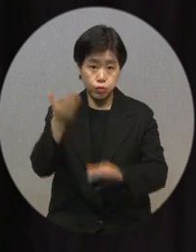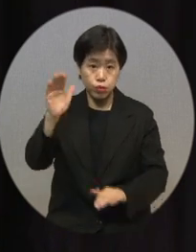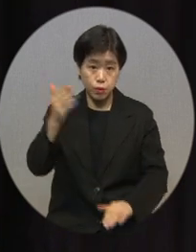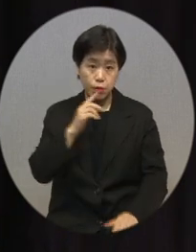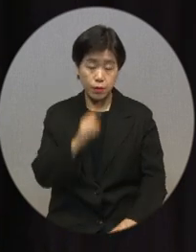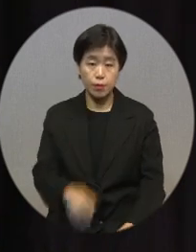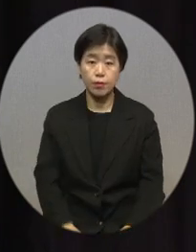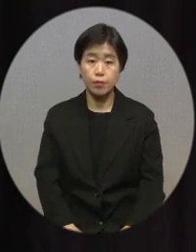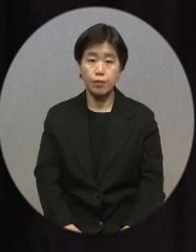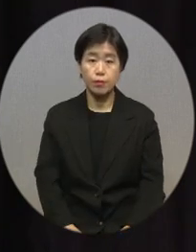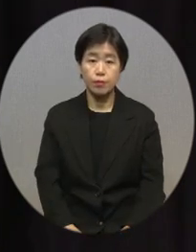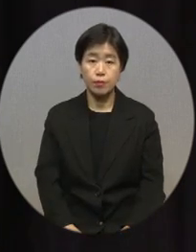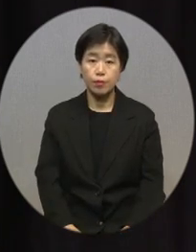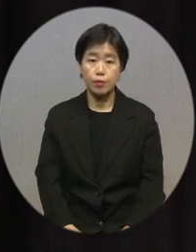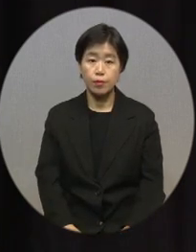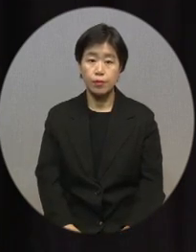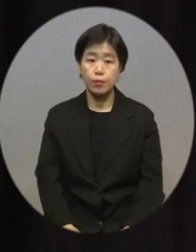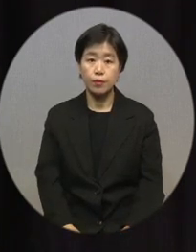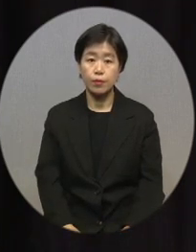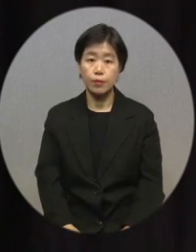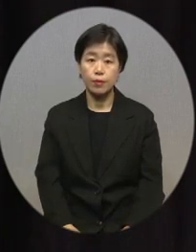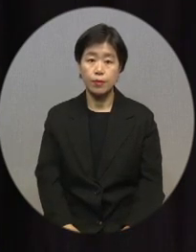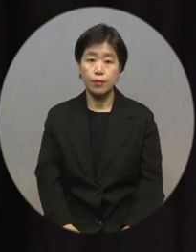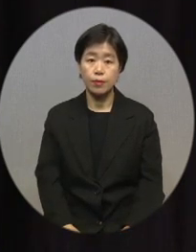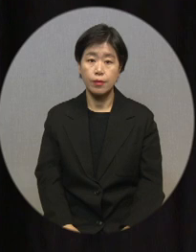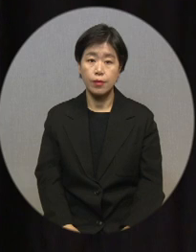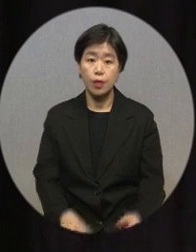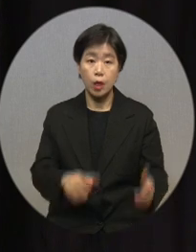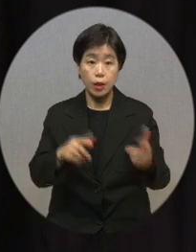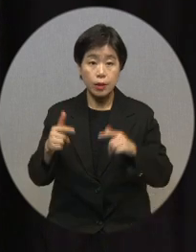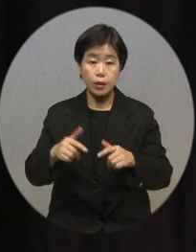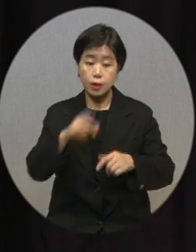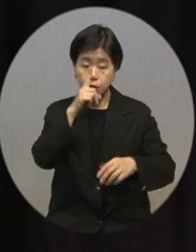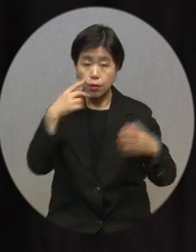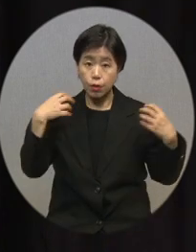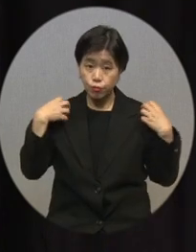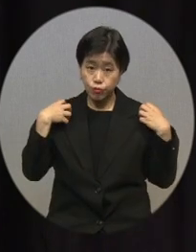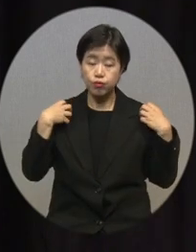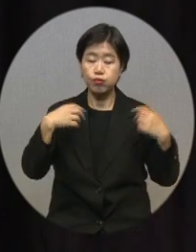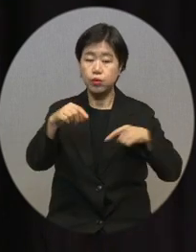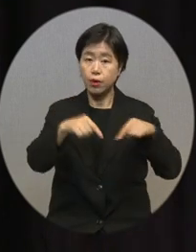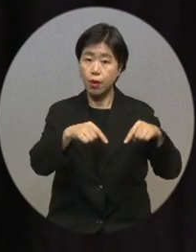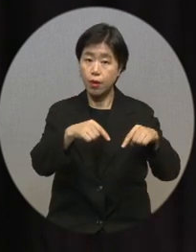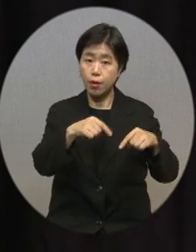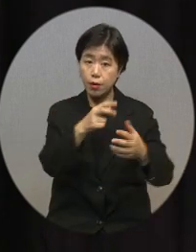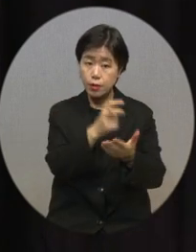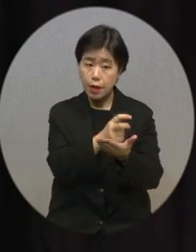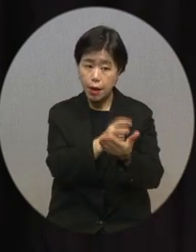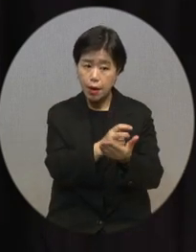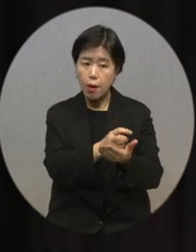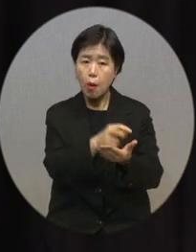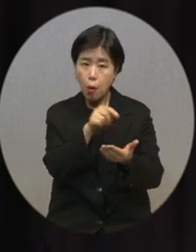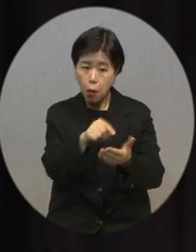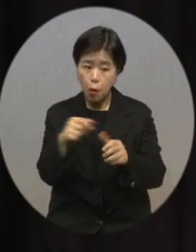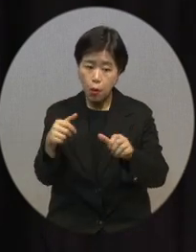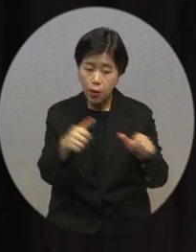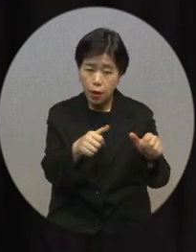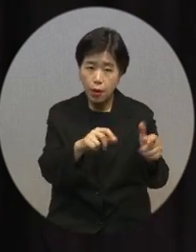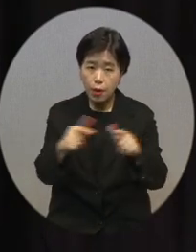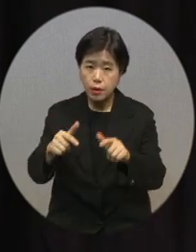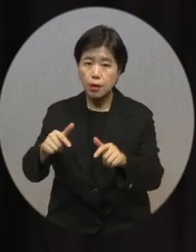조기 복귀 등 그 적극적 노동시장 정책을 강조한 정부 정책의 성과를 보여주는 거 아니겠어요? 네 그렇습니다.